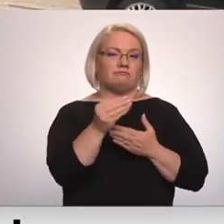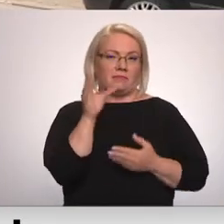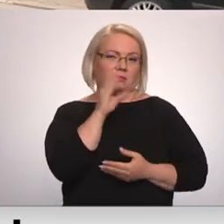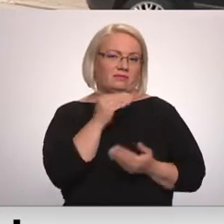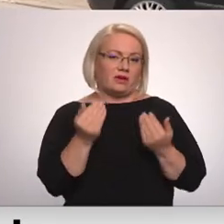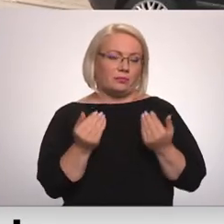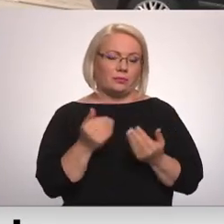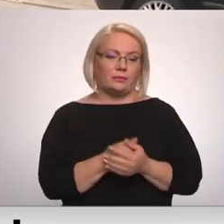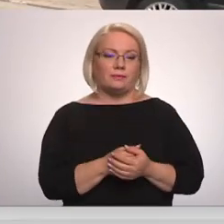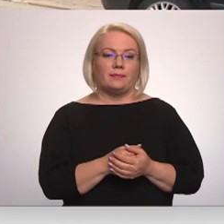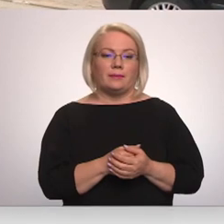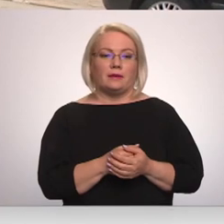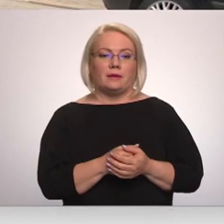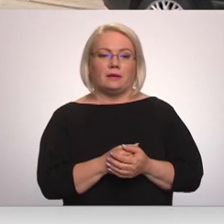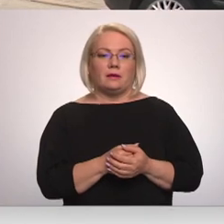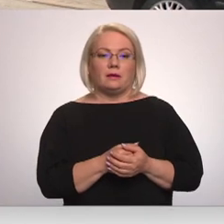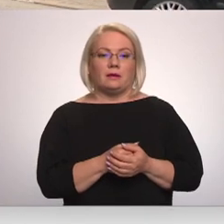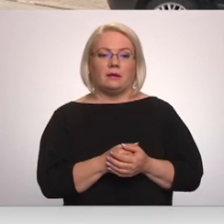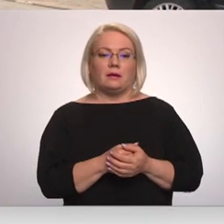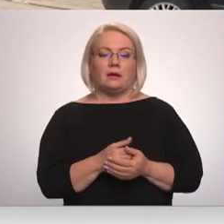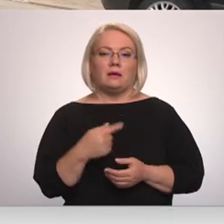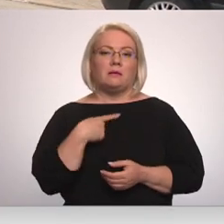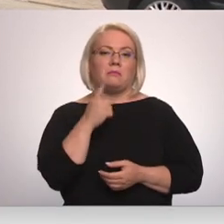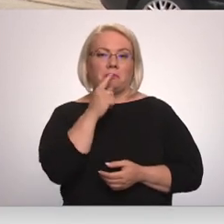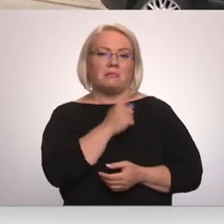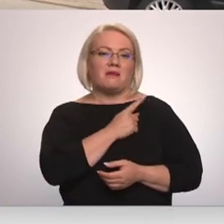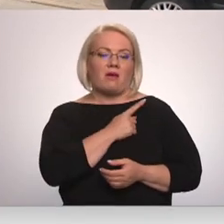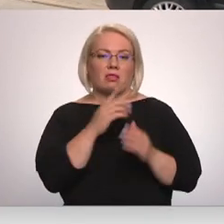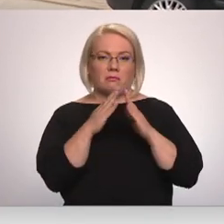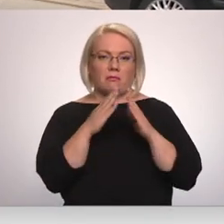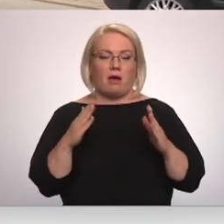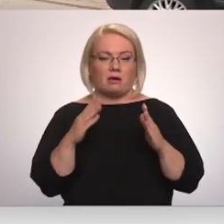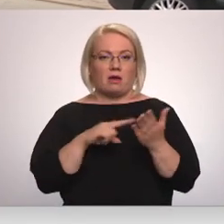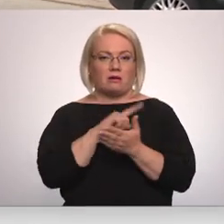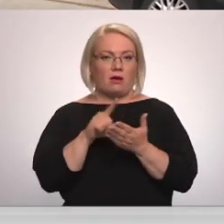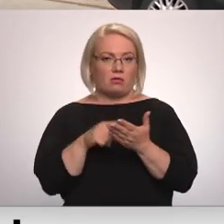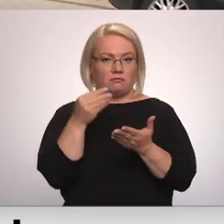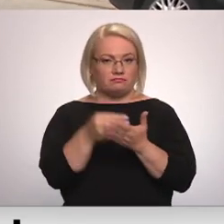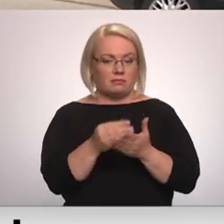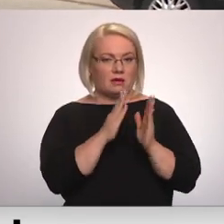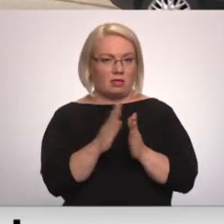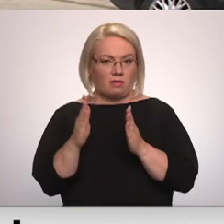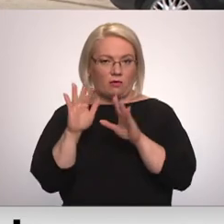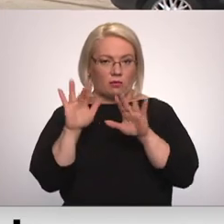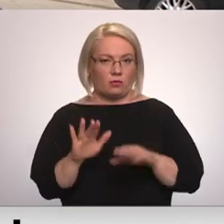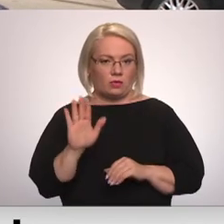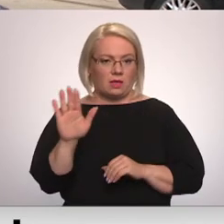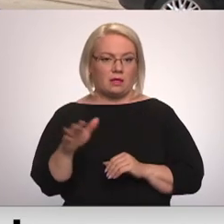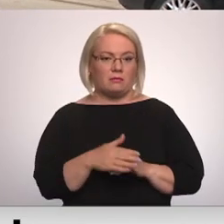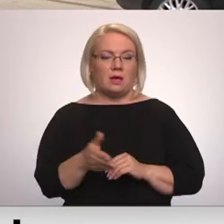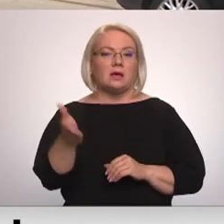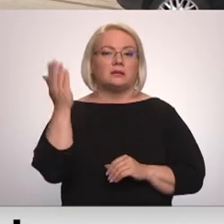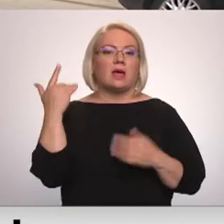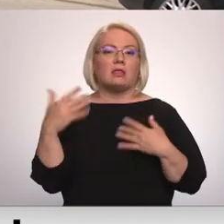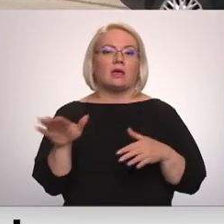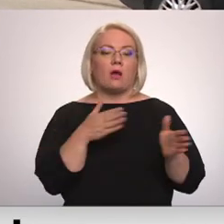varbūt. Smalks. Privāta māja. Jūs jau pērkat, gatavojaties rudenim? Sen jau